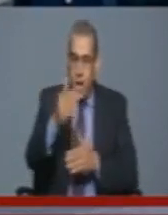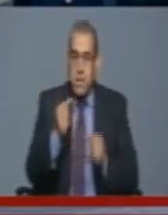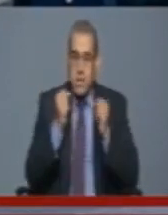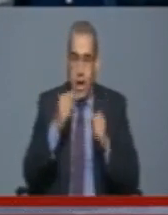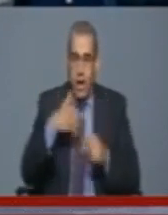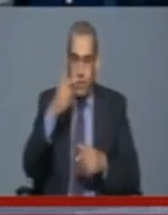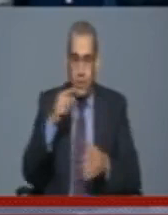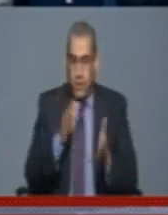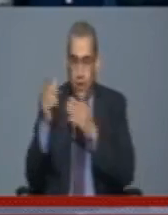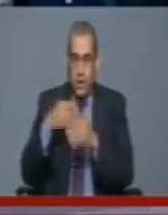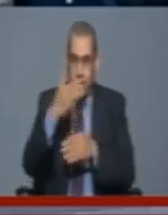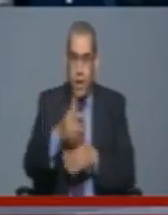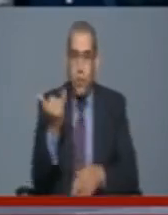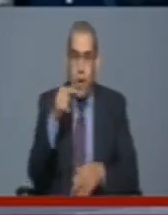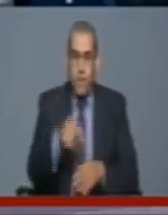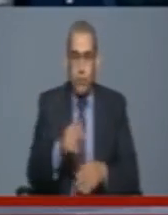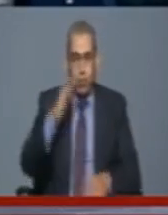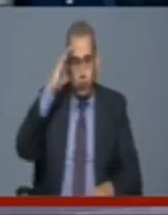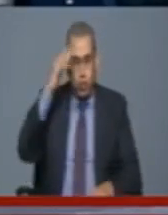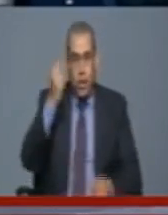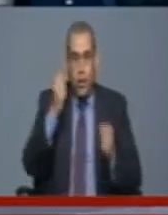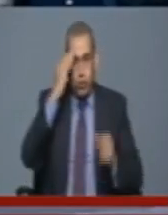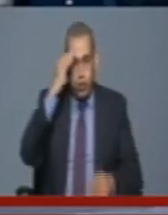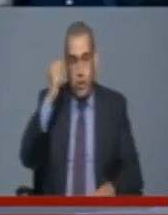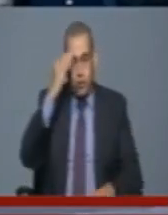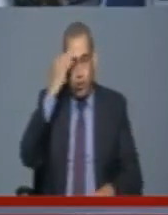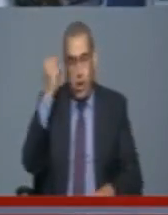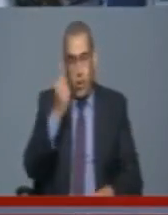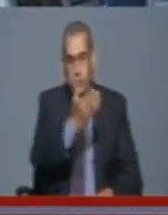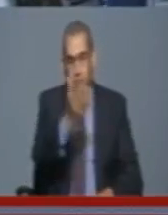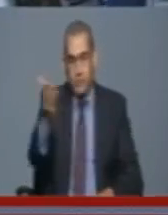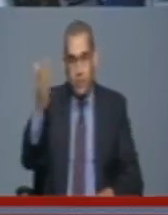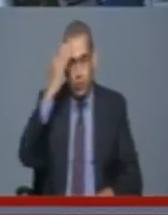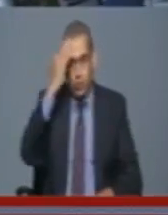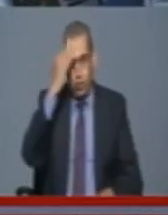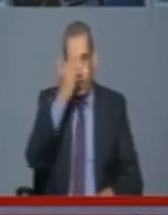كوم واللي جاي كوم تاني. متشكر جدا، متشكر جدا، متشكر جدا، شكرا جزيلا.